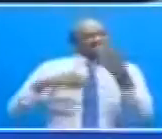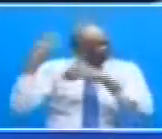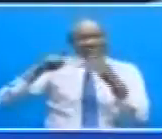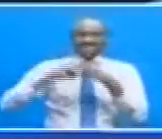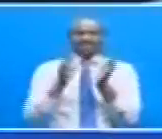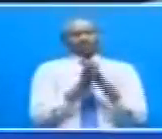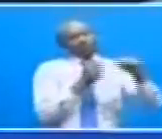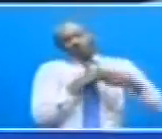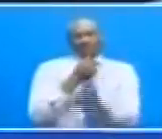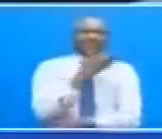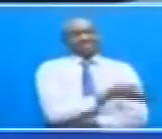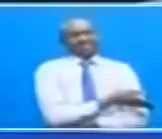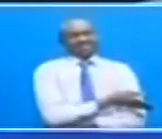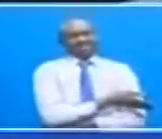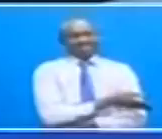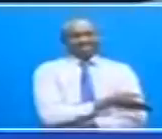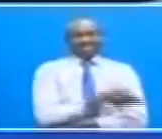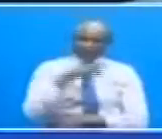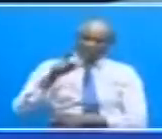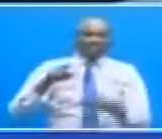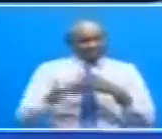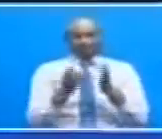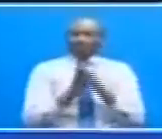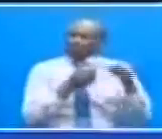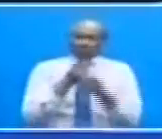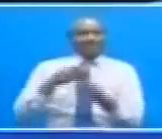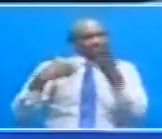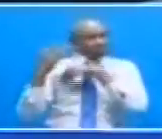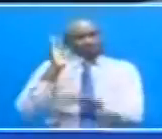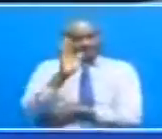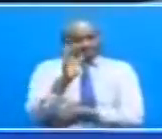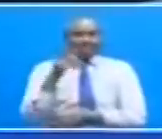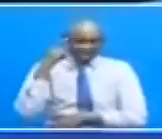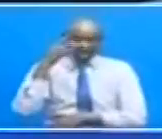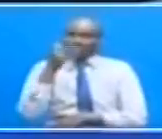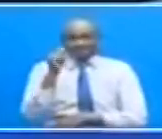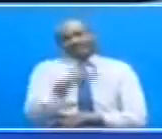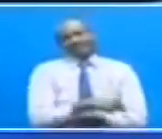from Homa Bay. His being what he is today started from Homa Bay. Yeah, so this is my appeal.